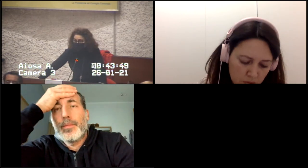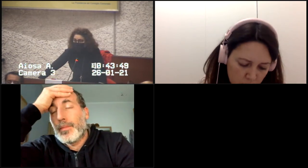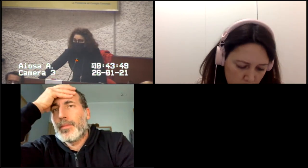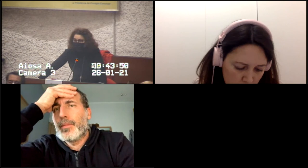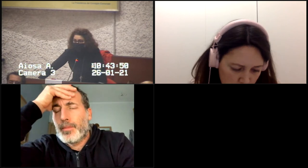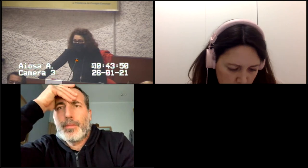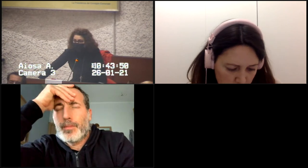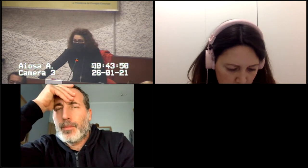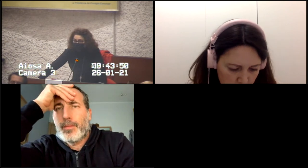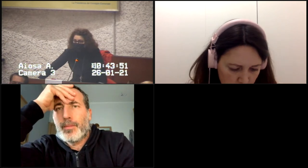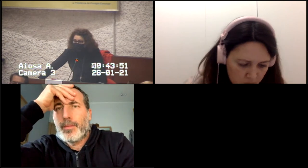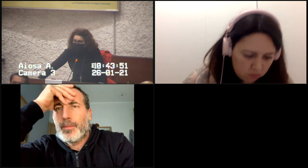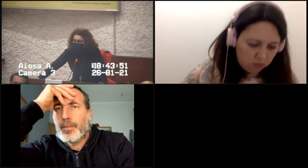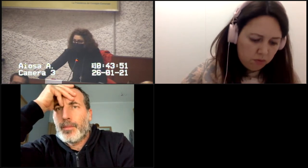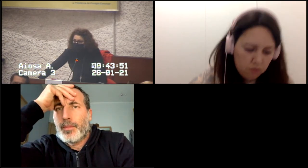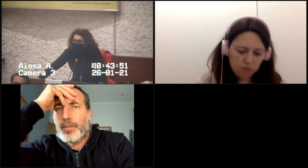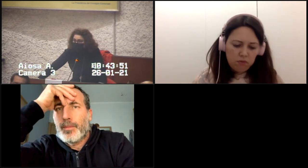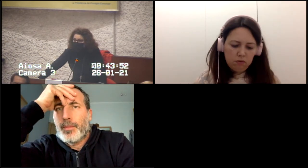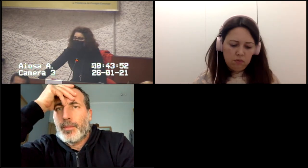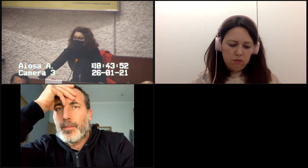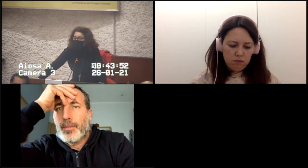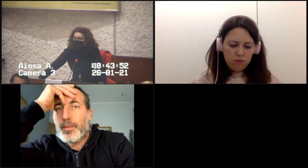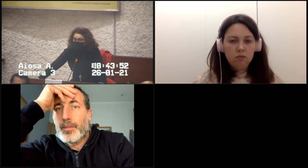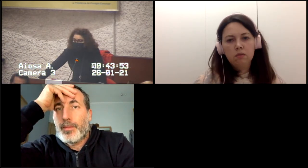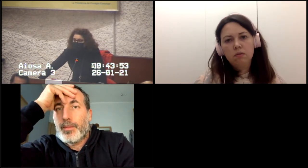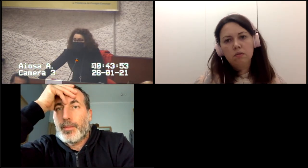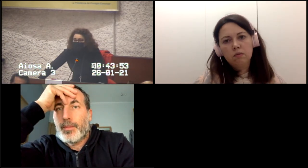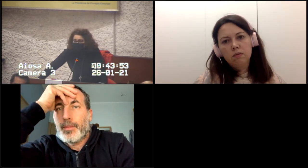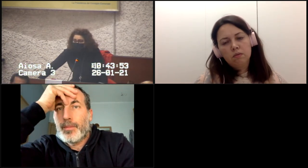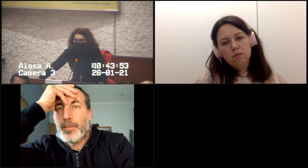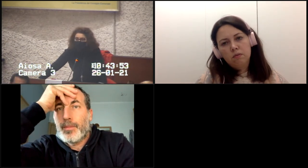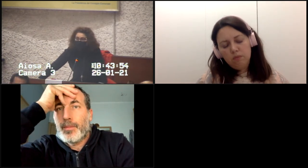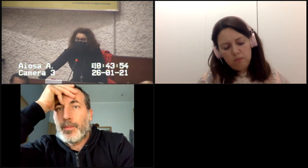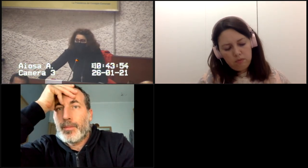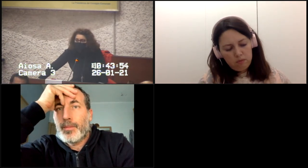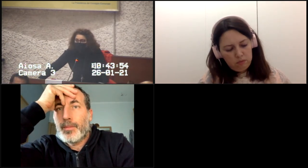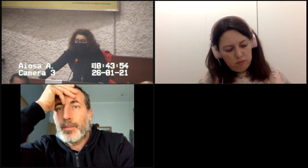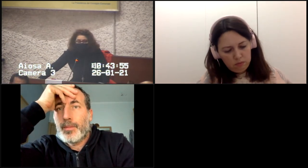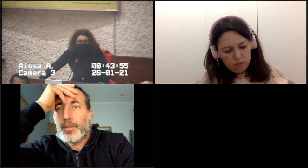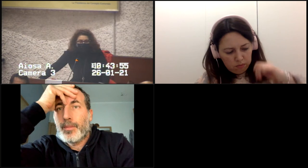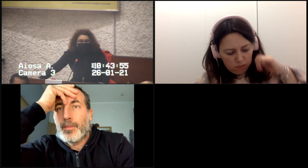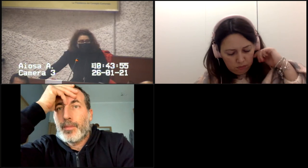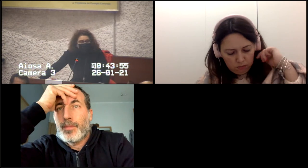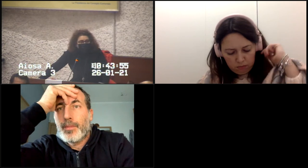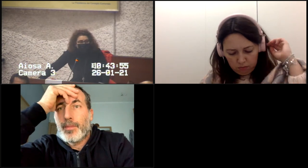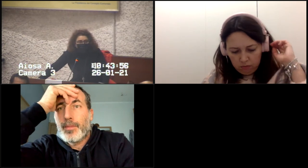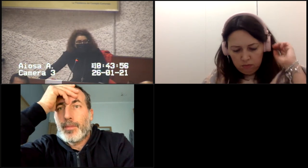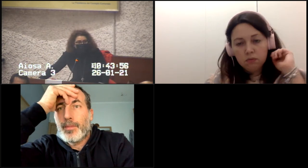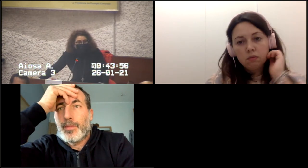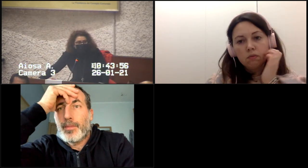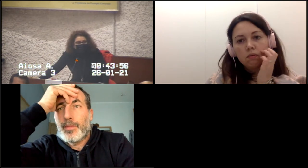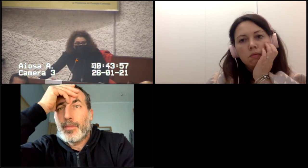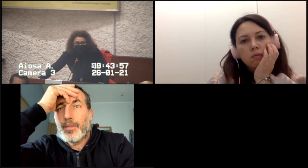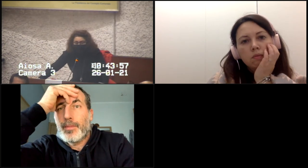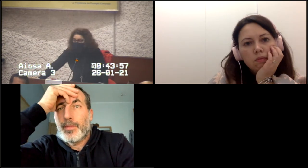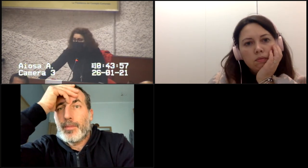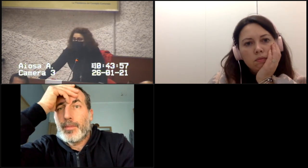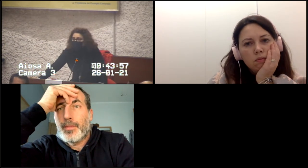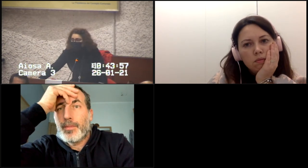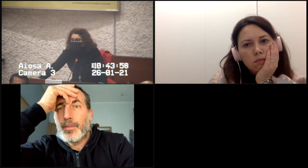tranquillamente confermare quello che sto dicendo, all'interno della capigruppo. Quindi o i capigruppo hanno cambiato